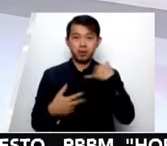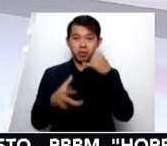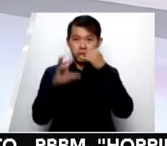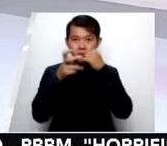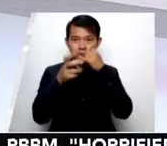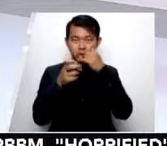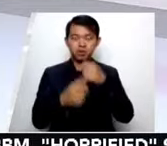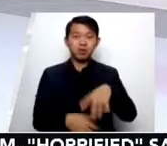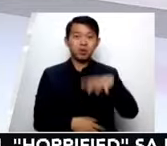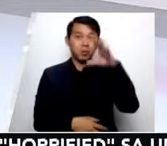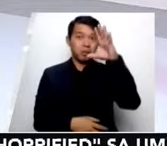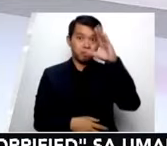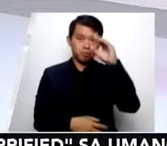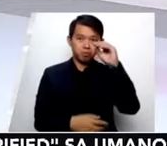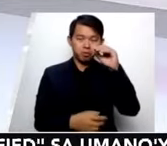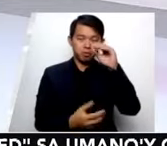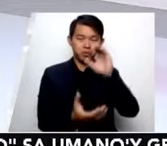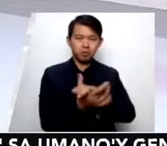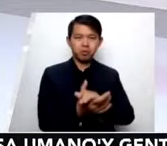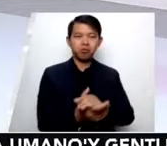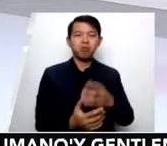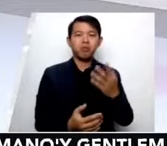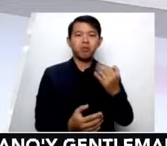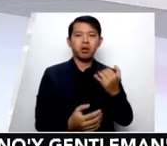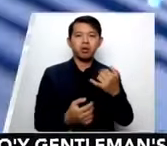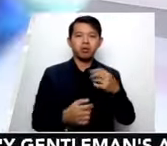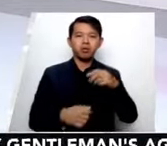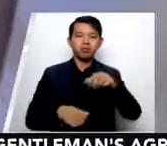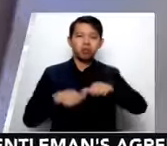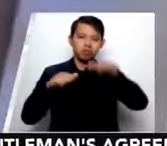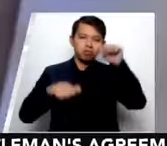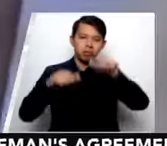sa kanyang misis may report si John